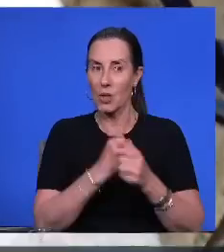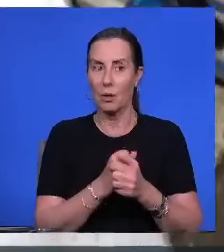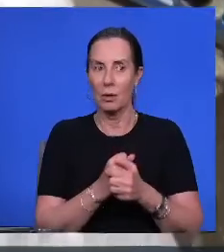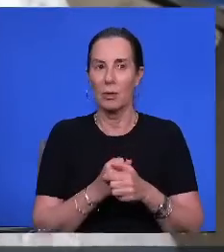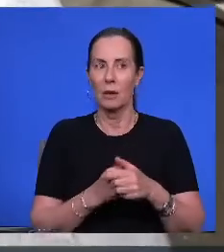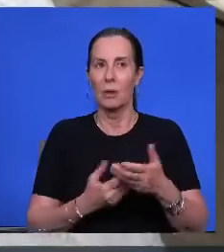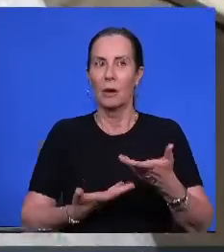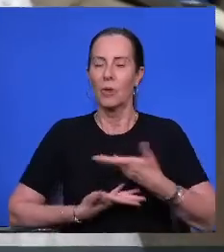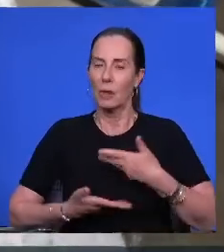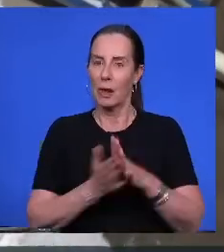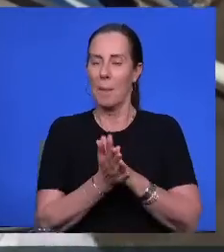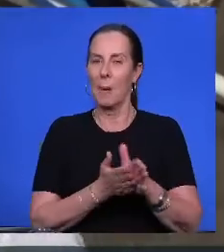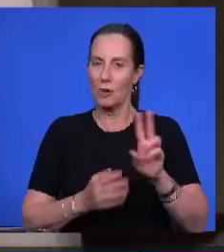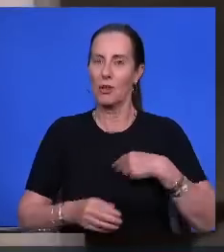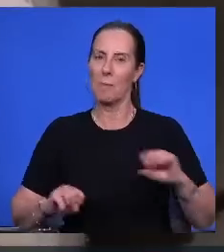מרץ.